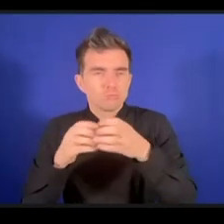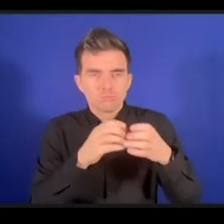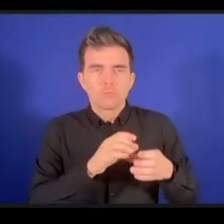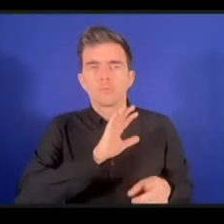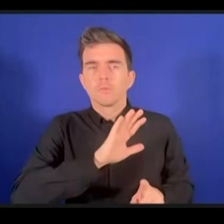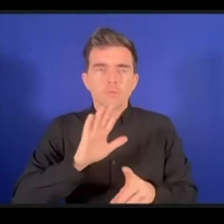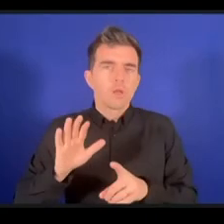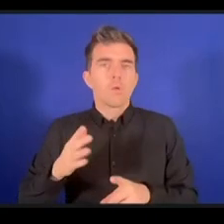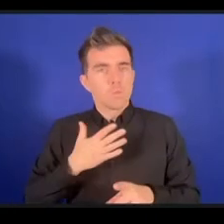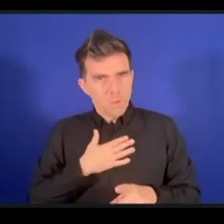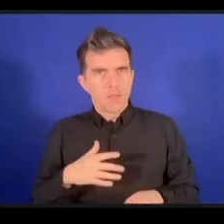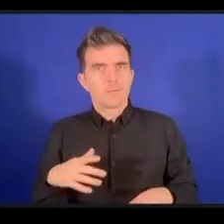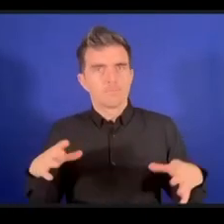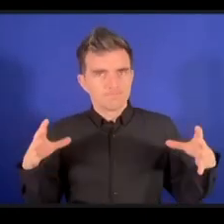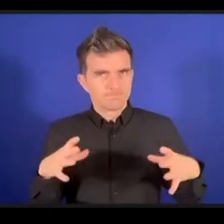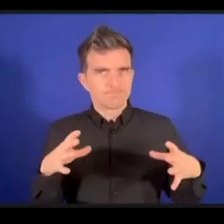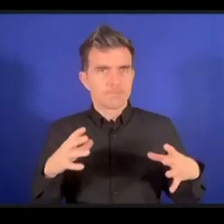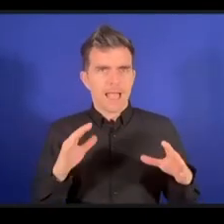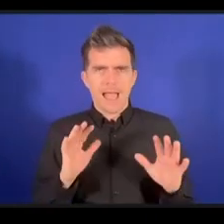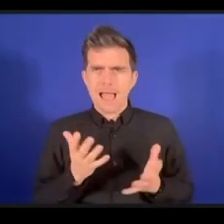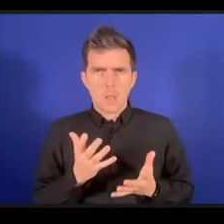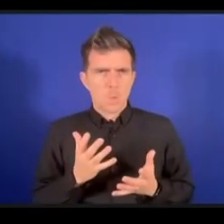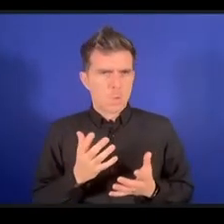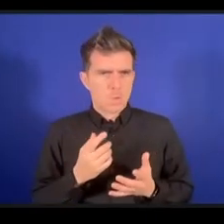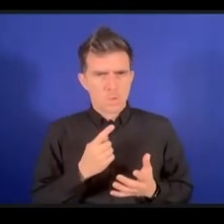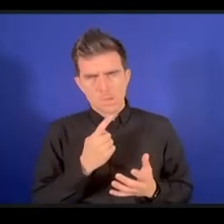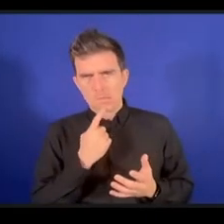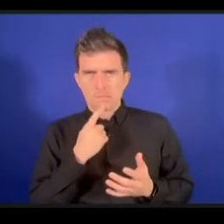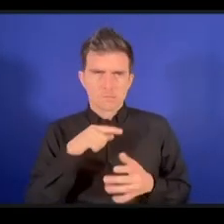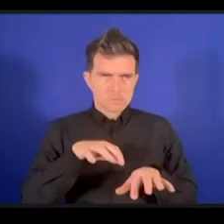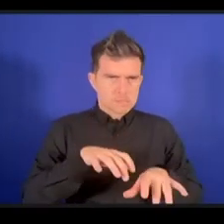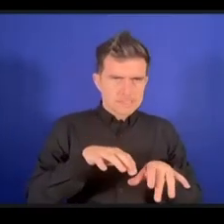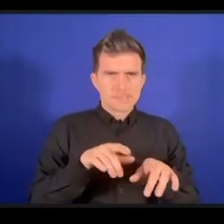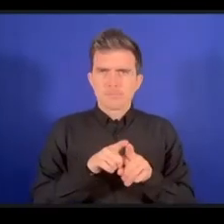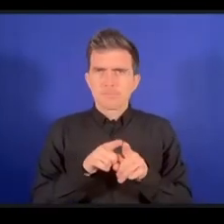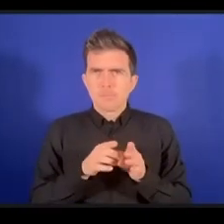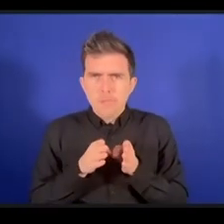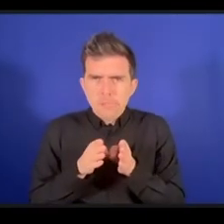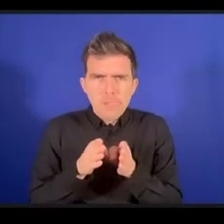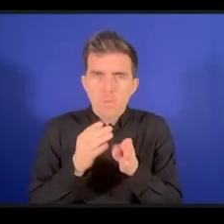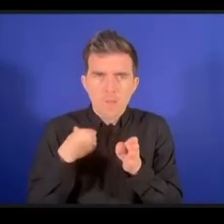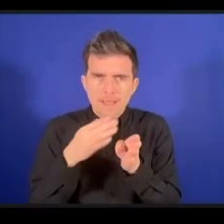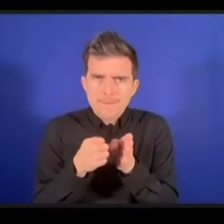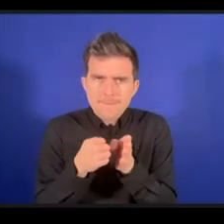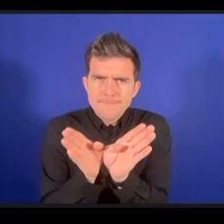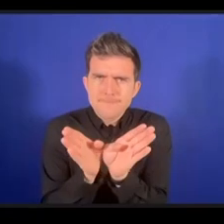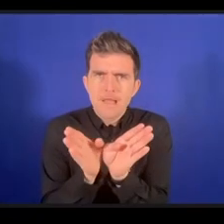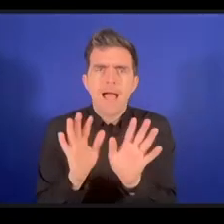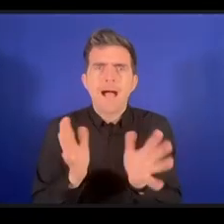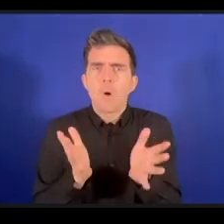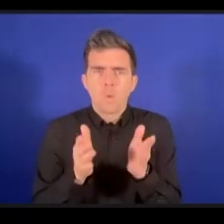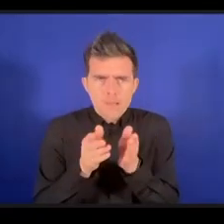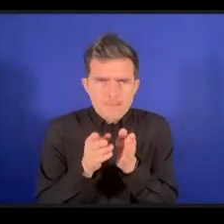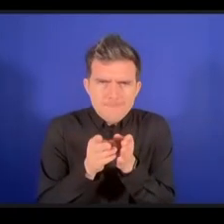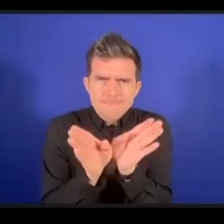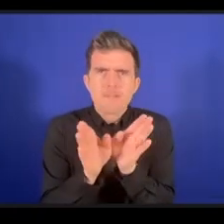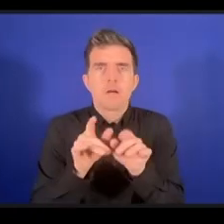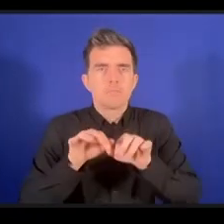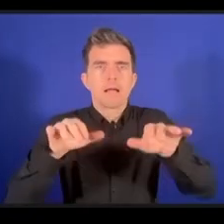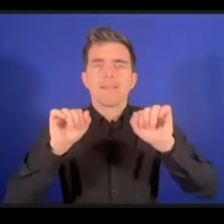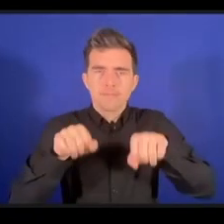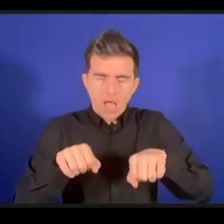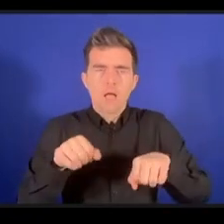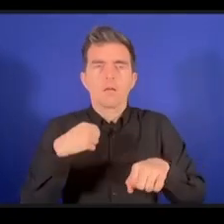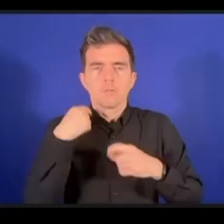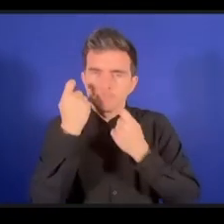建设，你需要有增加你的人力，那么这些人呢 他们本身直接就